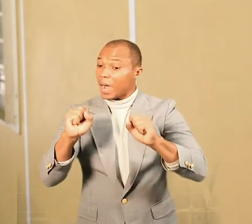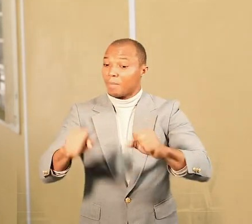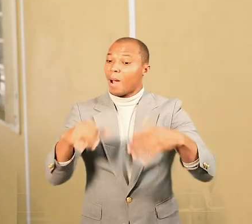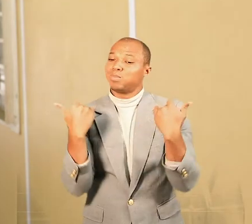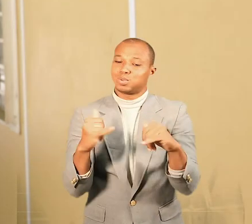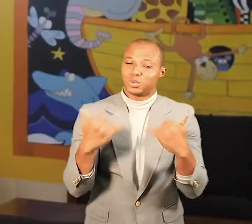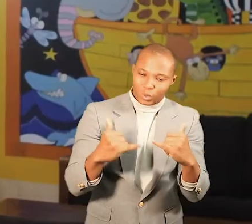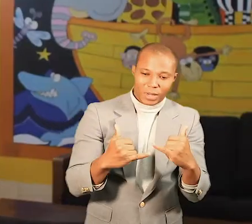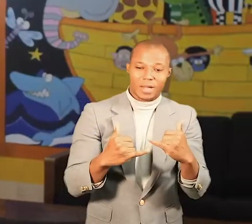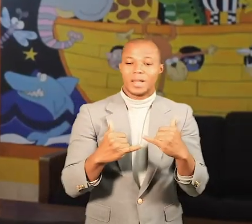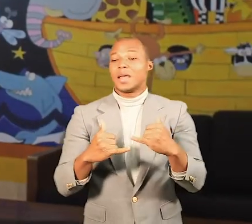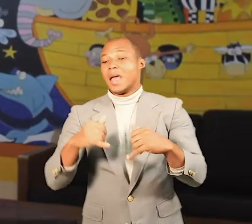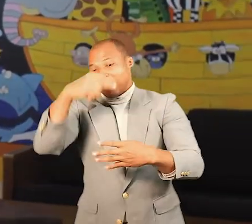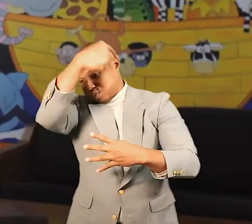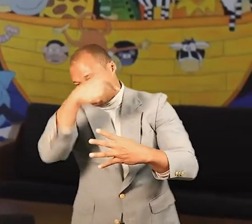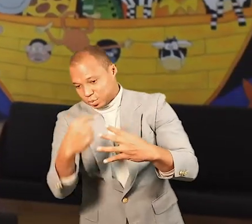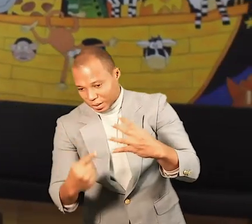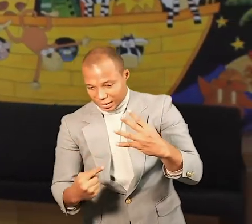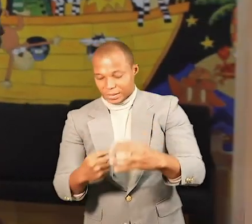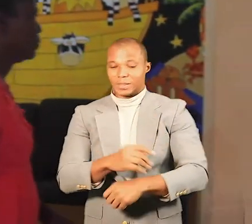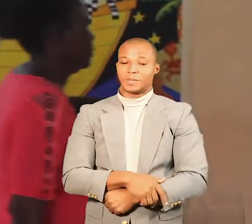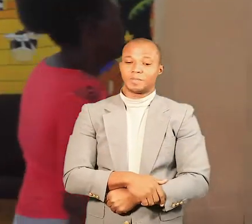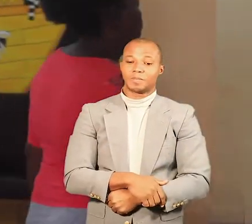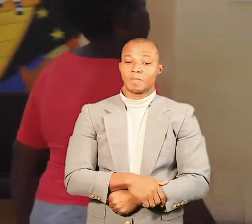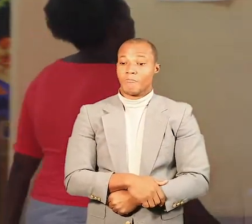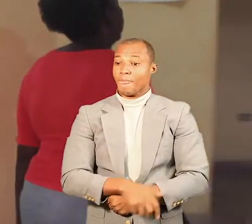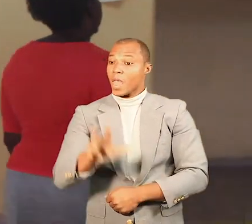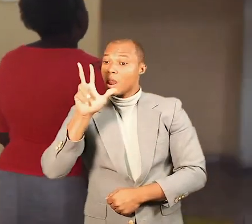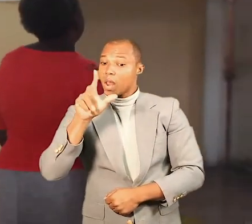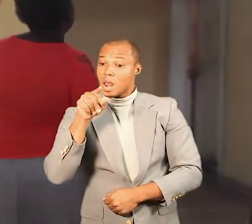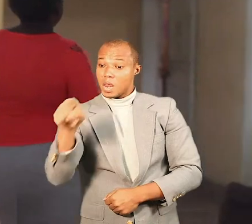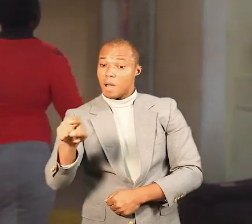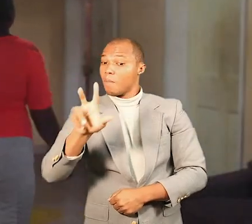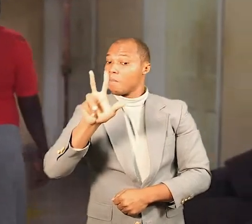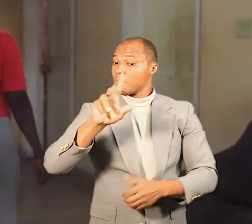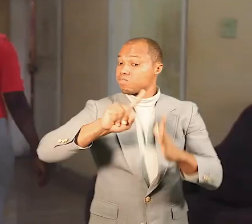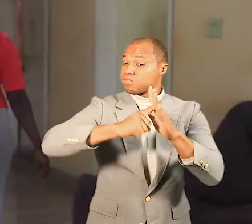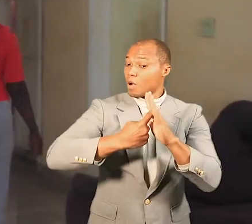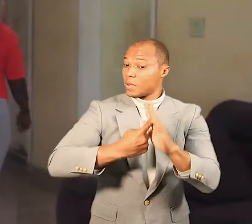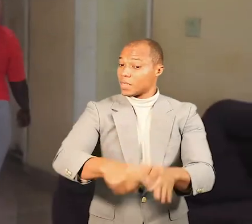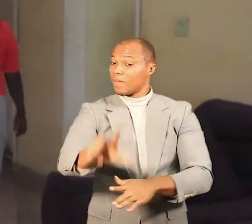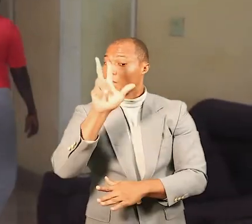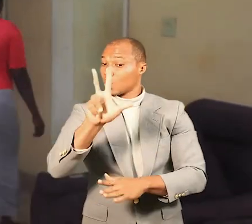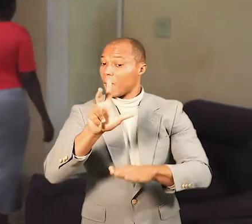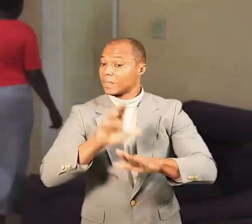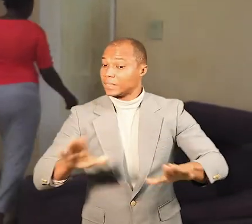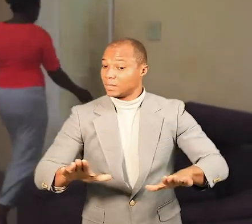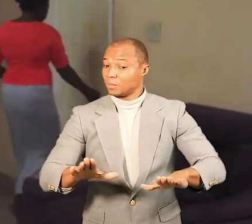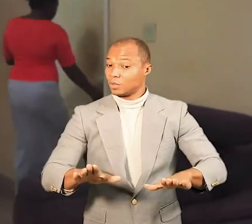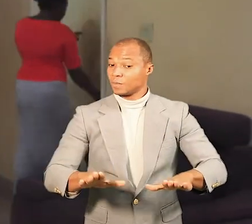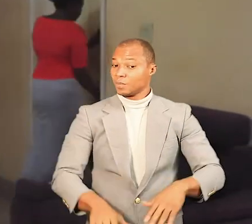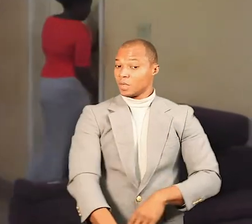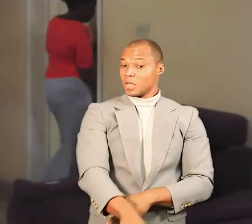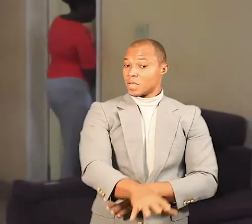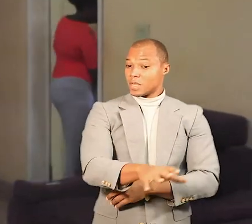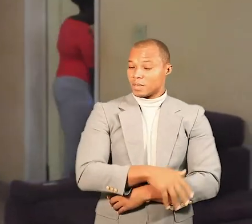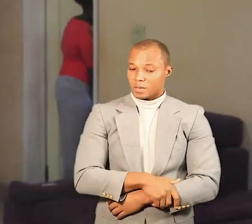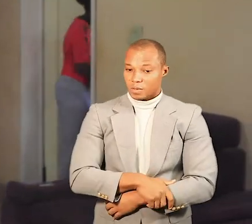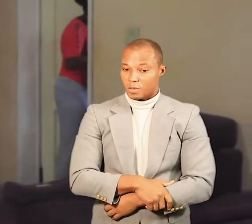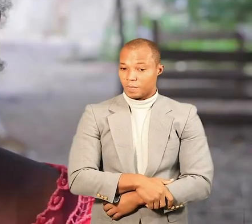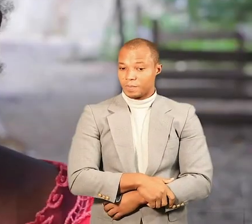favorable pour eux. Là nous te fait commencer dans Bethesda, nous commencer à 3 timoun de 5 ans.